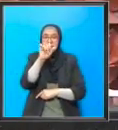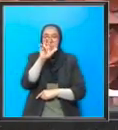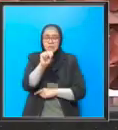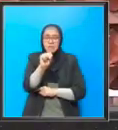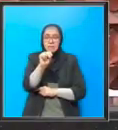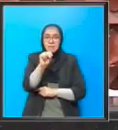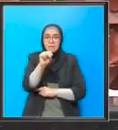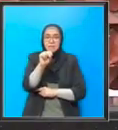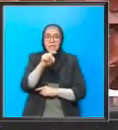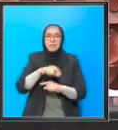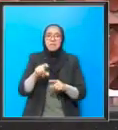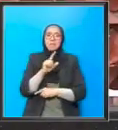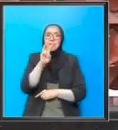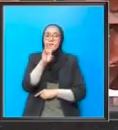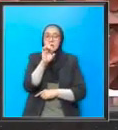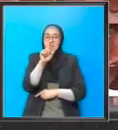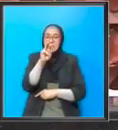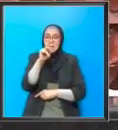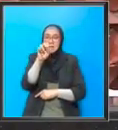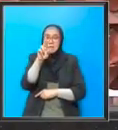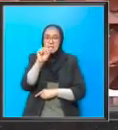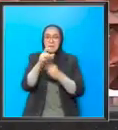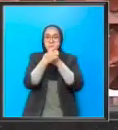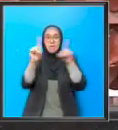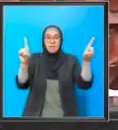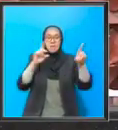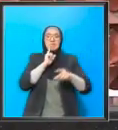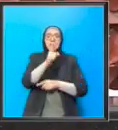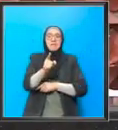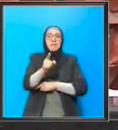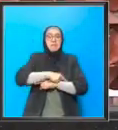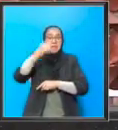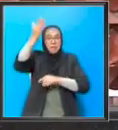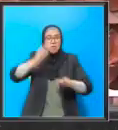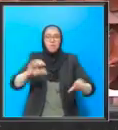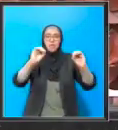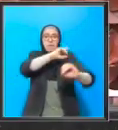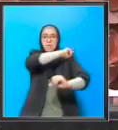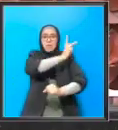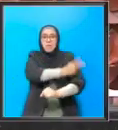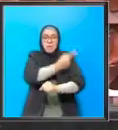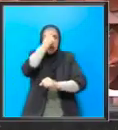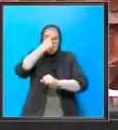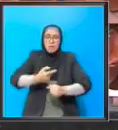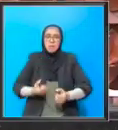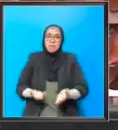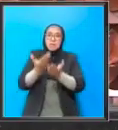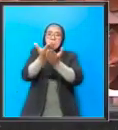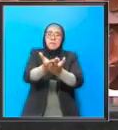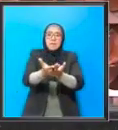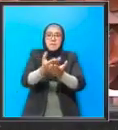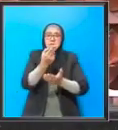ada kuasa untuk menaikkan usul Confident itu ataupun usultan